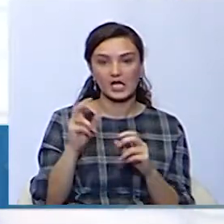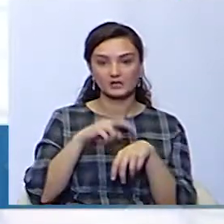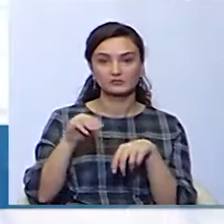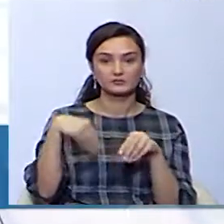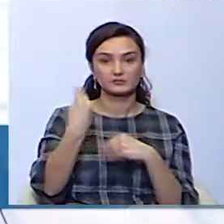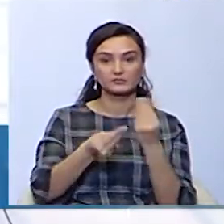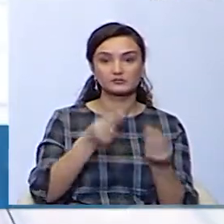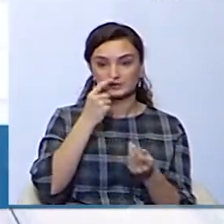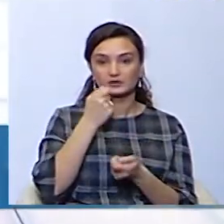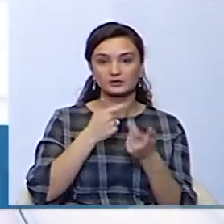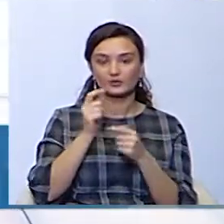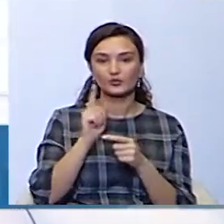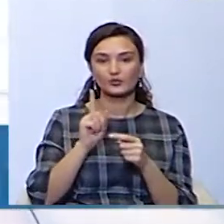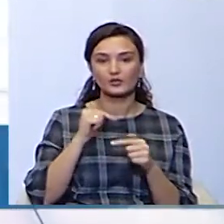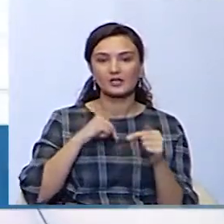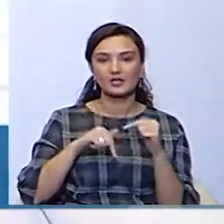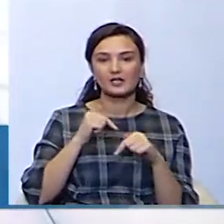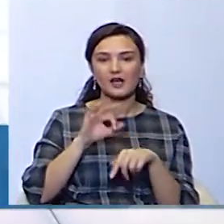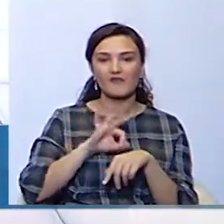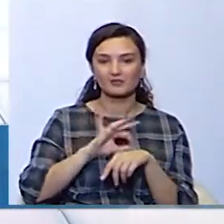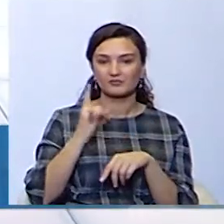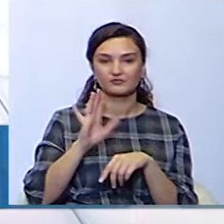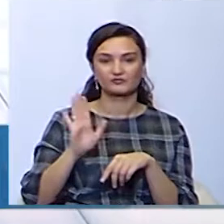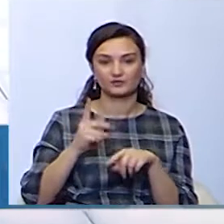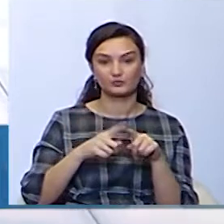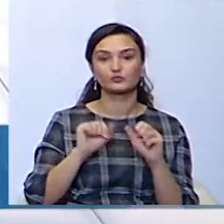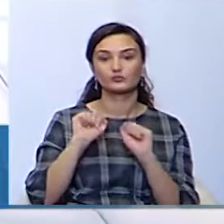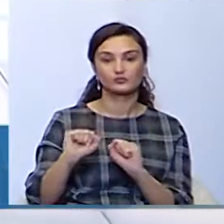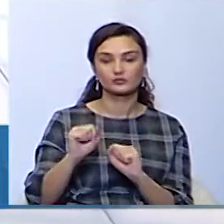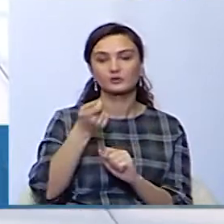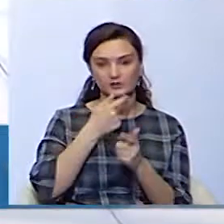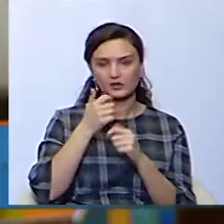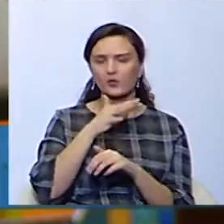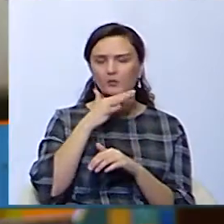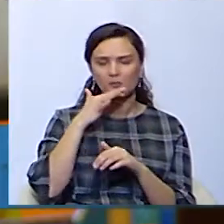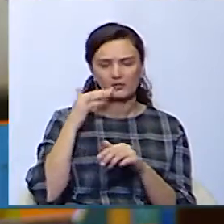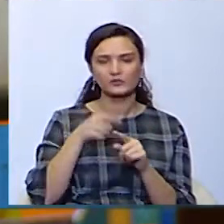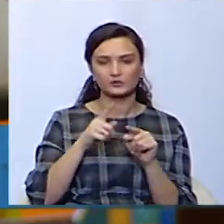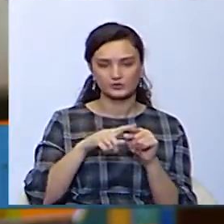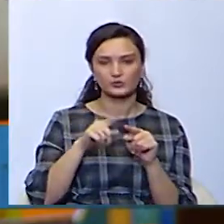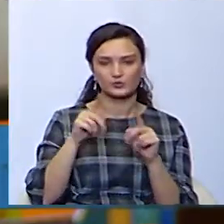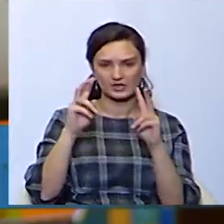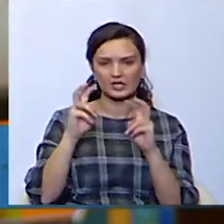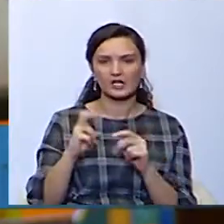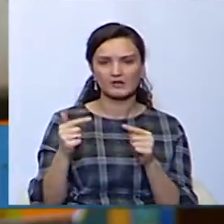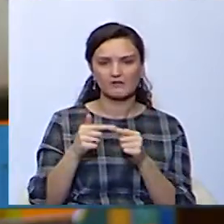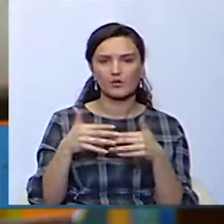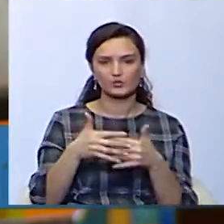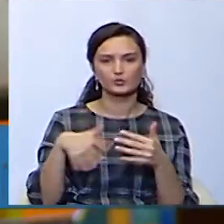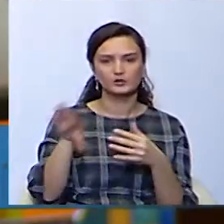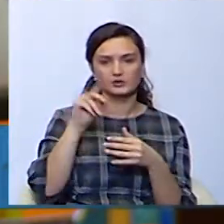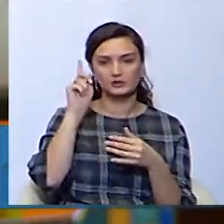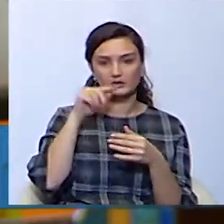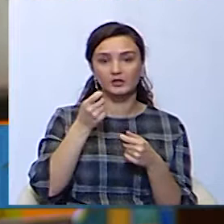აუცილებელია, რათა თავიდან ავიცილოთ განვითარების მანკები. ეს ერთ-ერთი პრეპარატია, რომელზე ჩატარებულია უამრავი კვლევა, რომელიც ყველა ორსულმა იცის, მე ვფიქრობ,